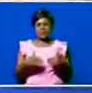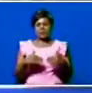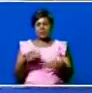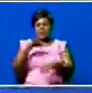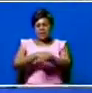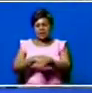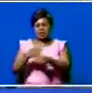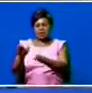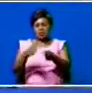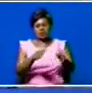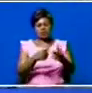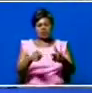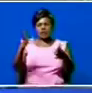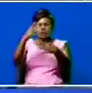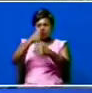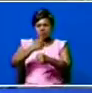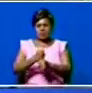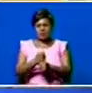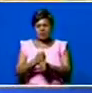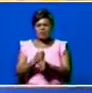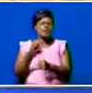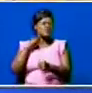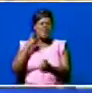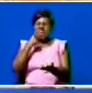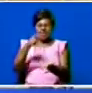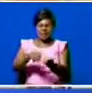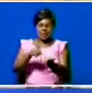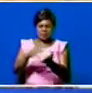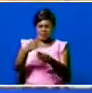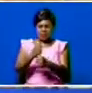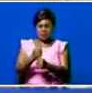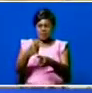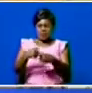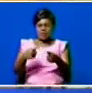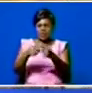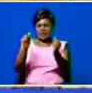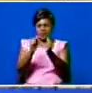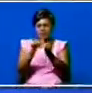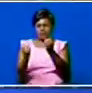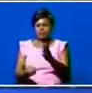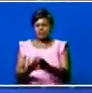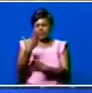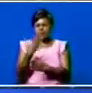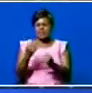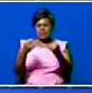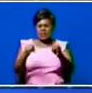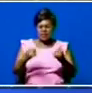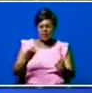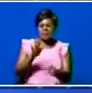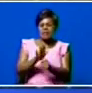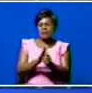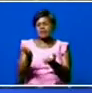akapata nafasi ya kuanzisha kampuni yake ya Nice Rice Millers. Kampuni hii ilizinduliwa baada ya miaka 10 hivi ya kujaribu biashara moja baada ya